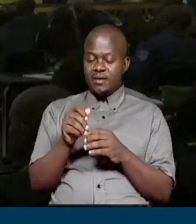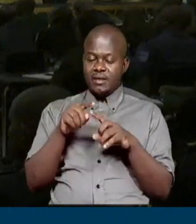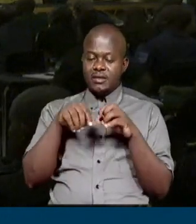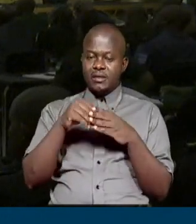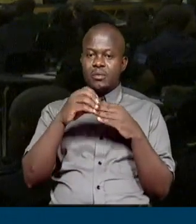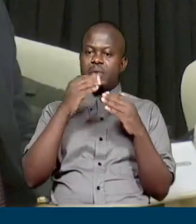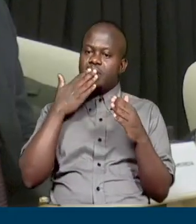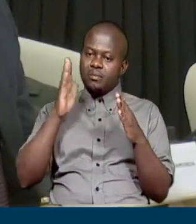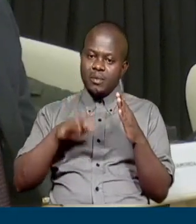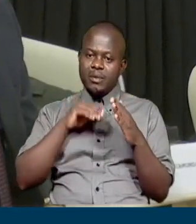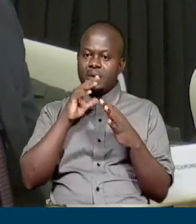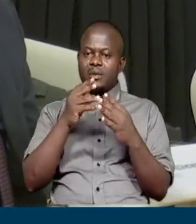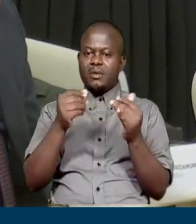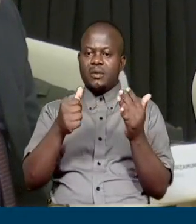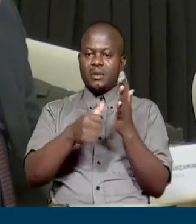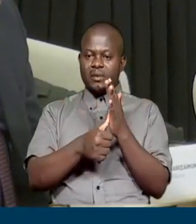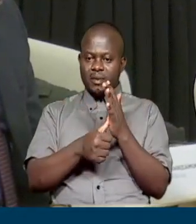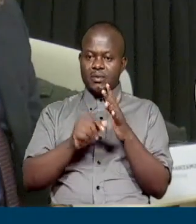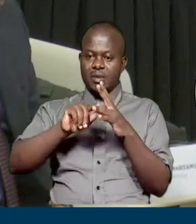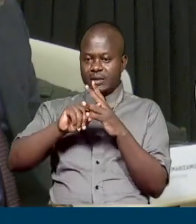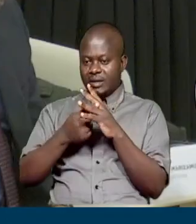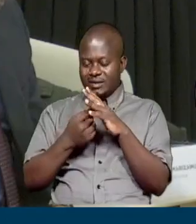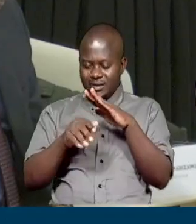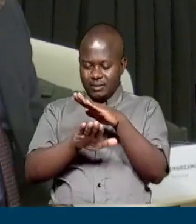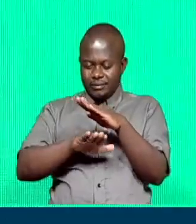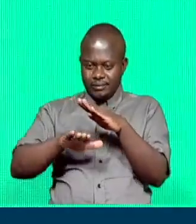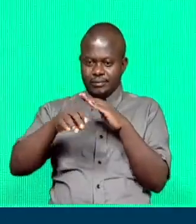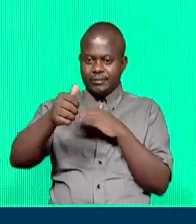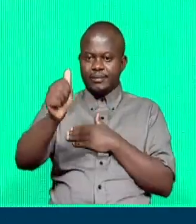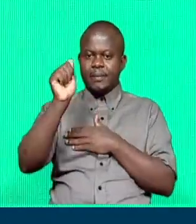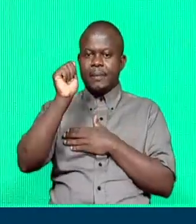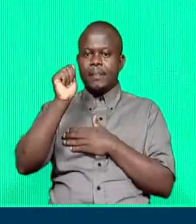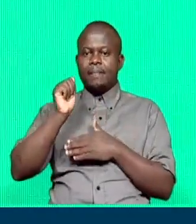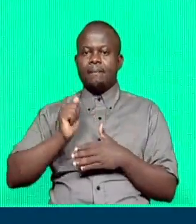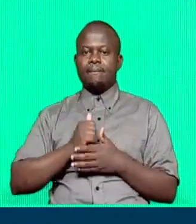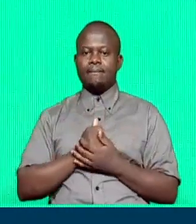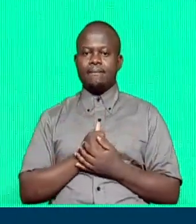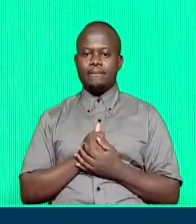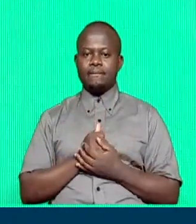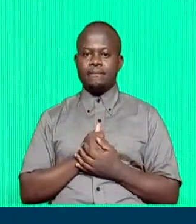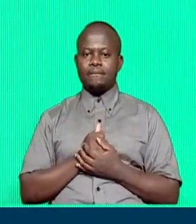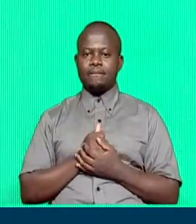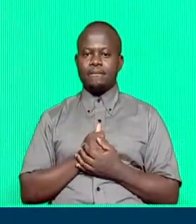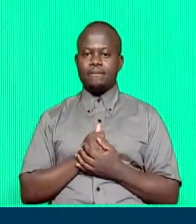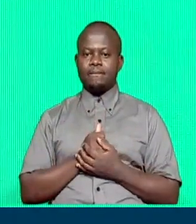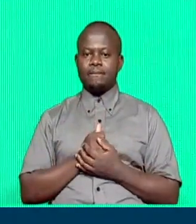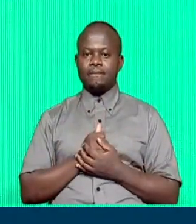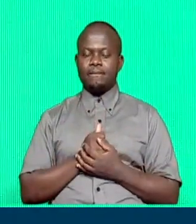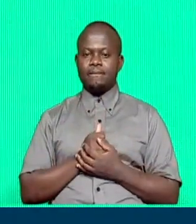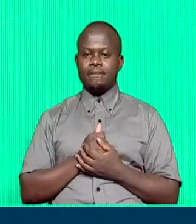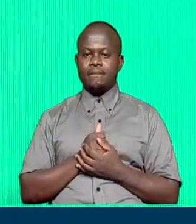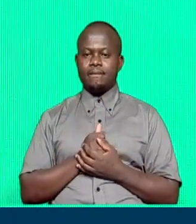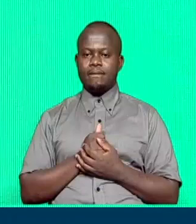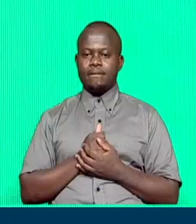mibi no kudakemura ibibazo haherewe mu mizi yabyo. It is my hope that our diverse perspectives will